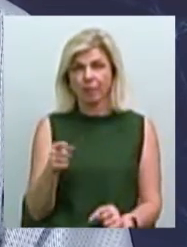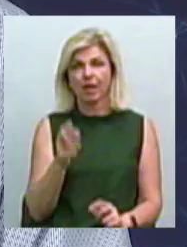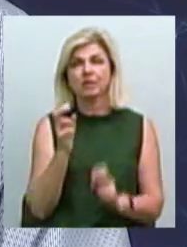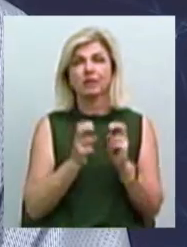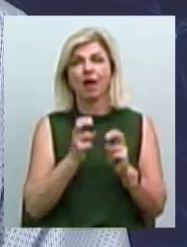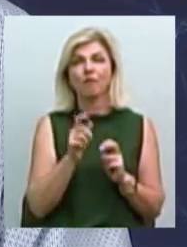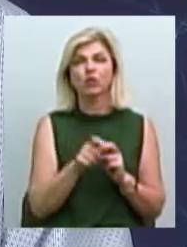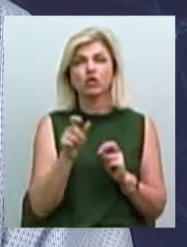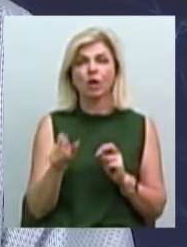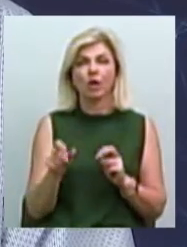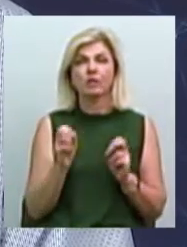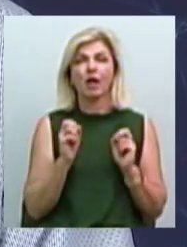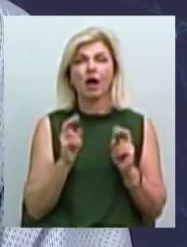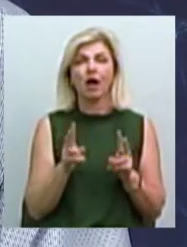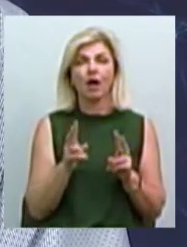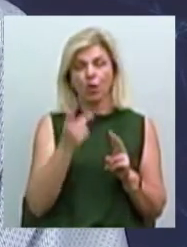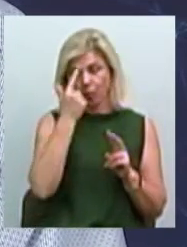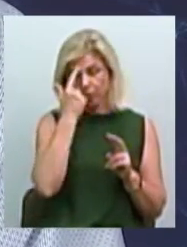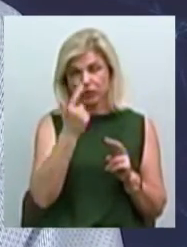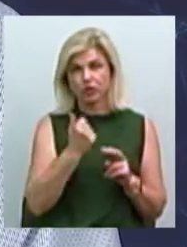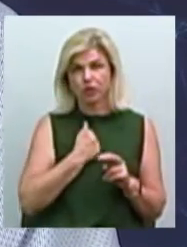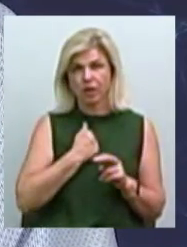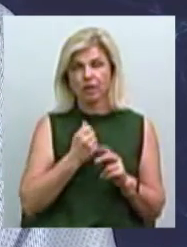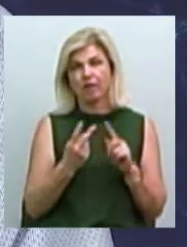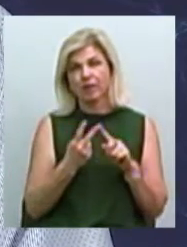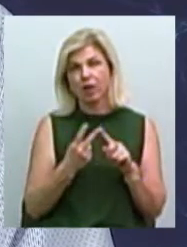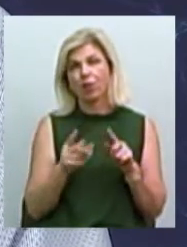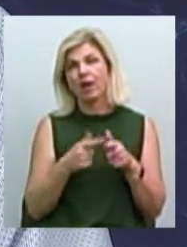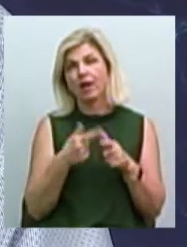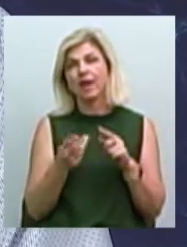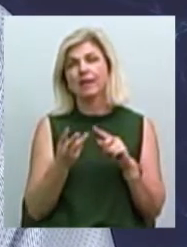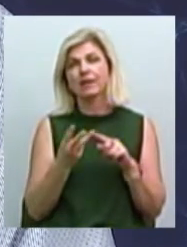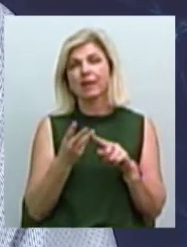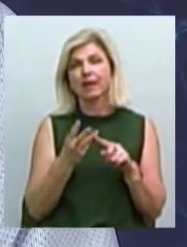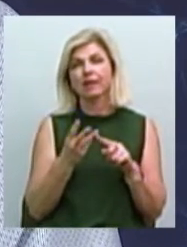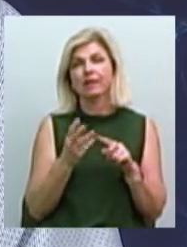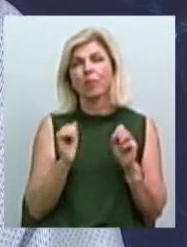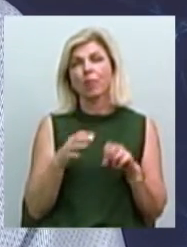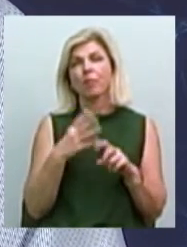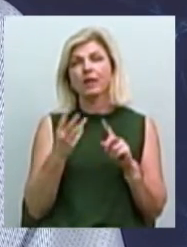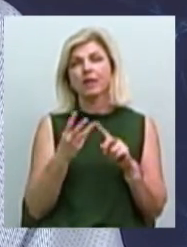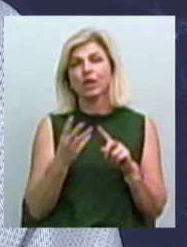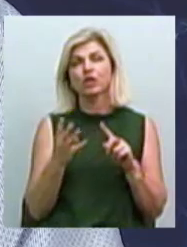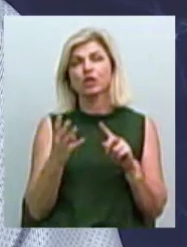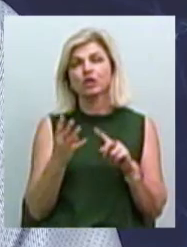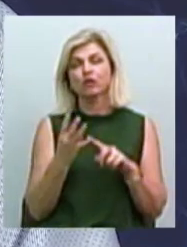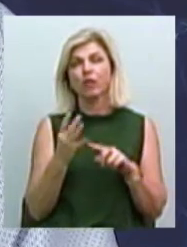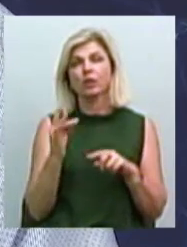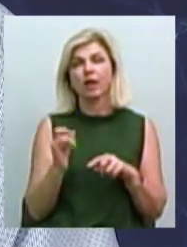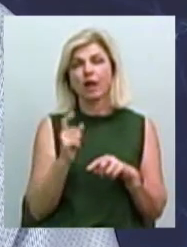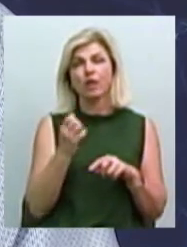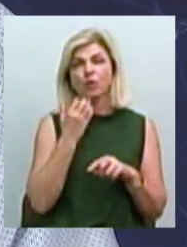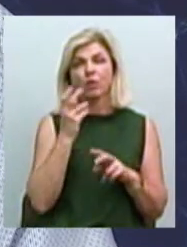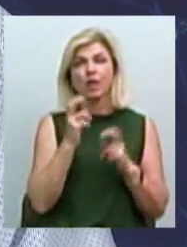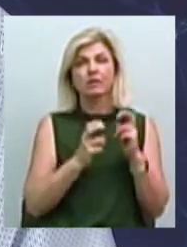заводчане как упреждение, это будет, по-моему, уже второй или третий, это будет третий или даже четвертый раз, когда заводчане